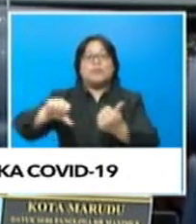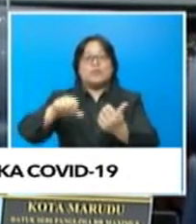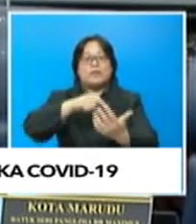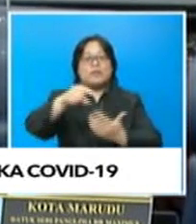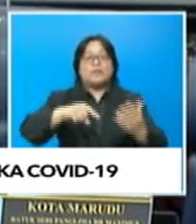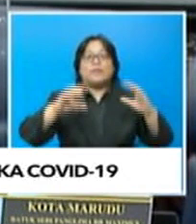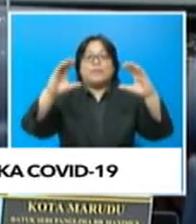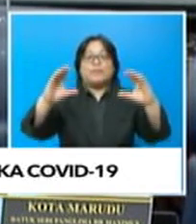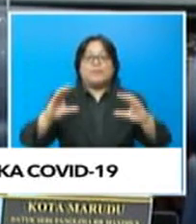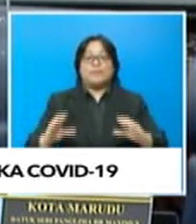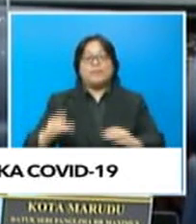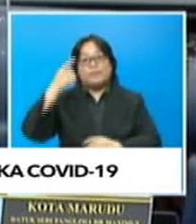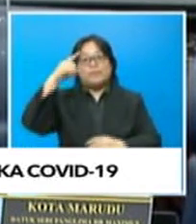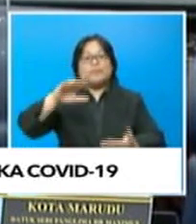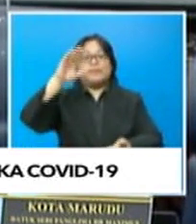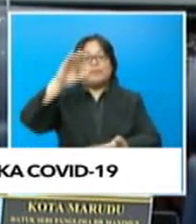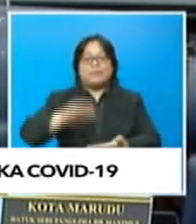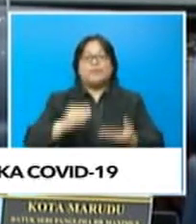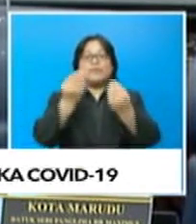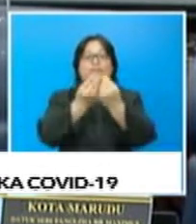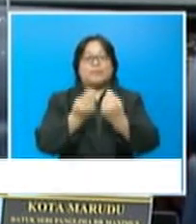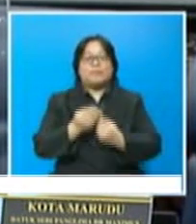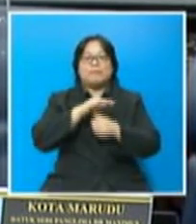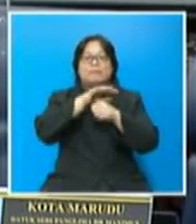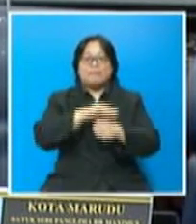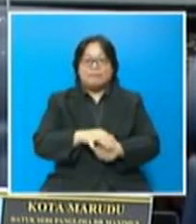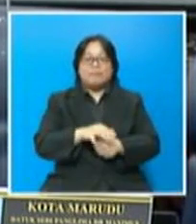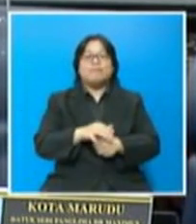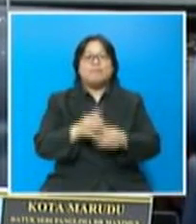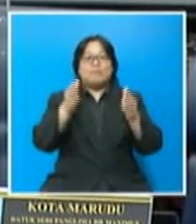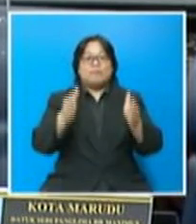antara mekanisme untuk mengurangkan kadar tekanan yang dihadapi